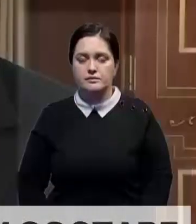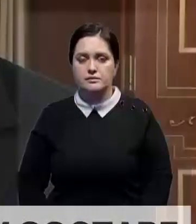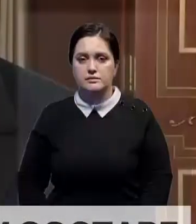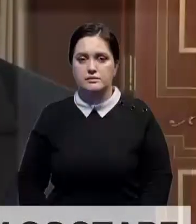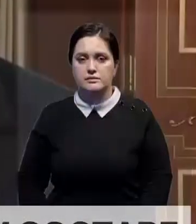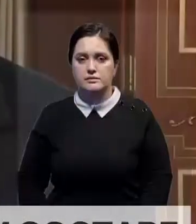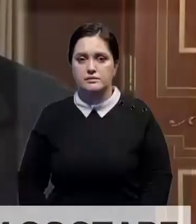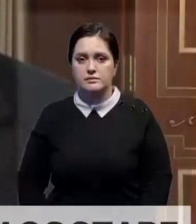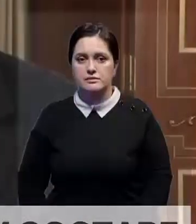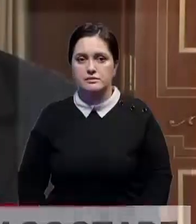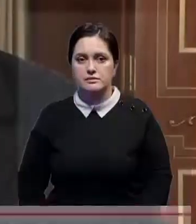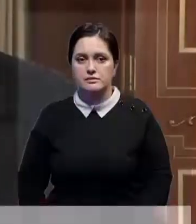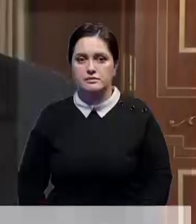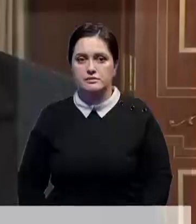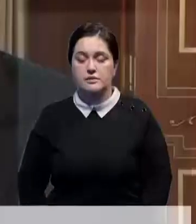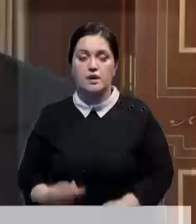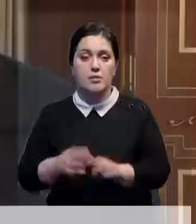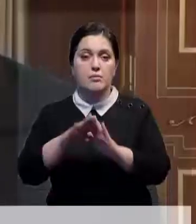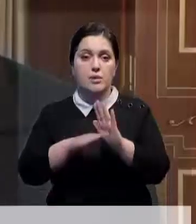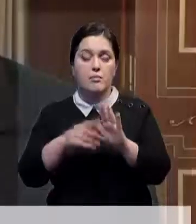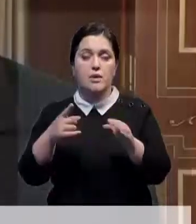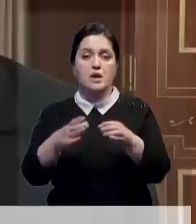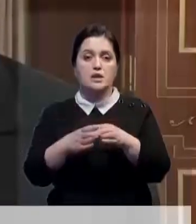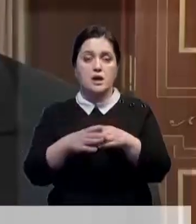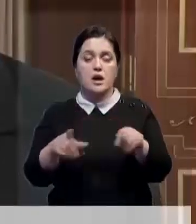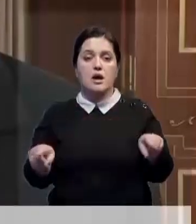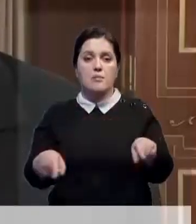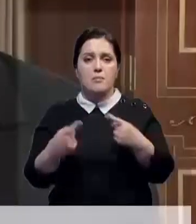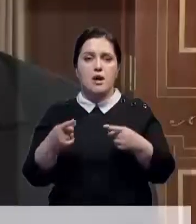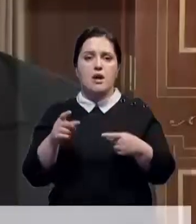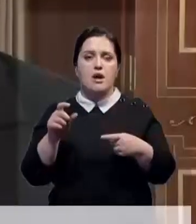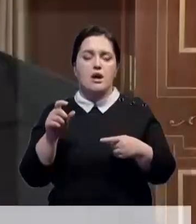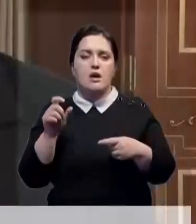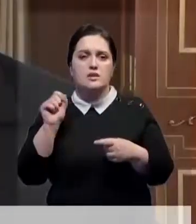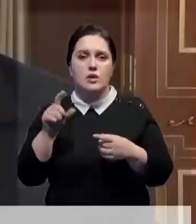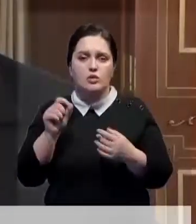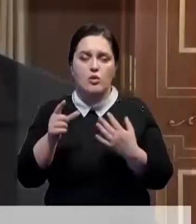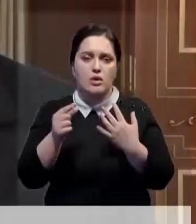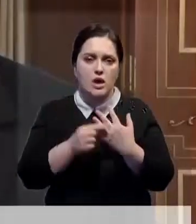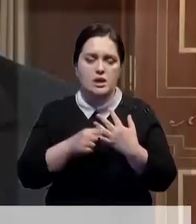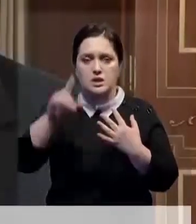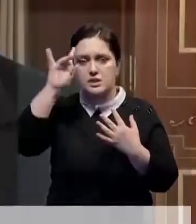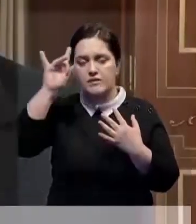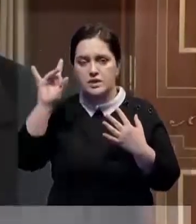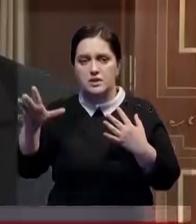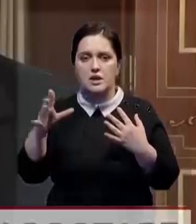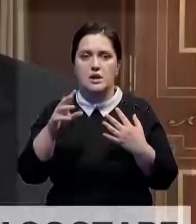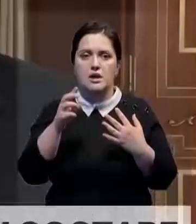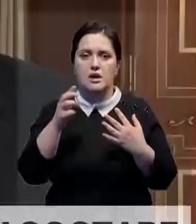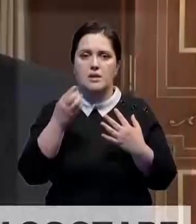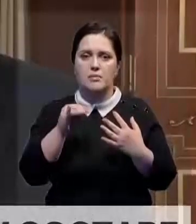Это возрождение программы первого состава ансамбля. Из золотой коллекции «Гульдер» мы взяли такие известные произведения, как